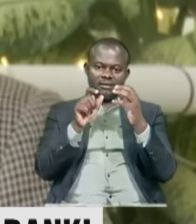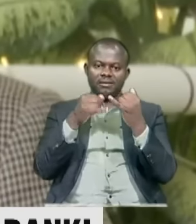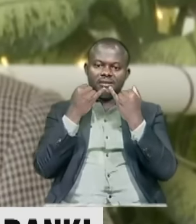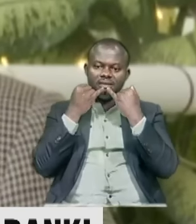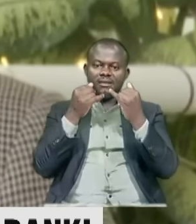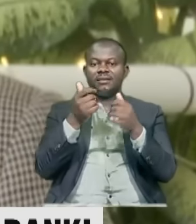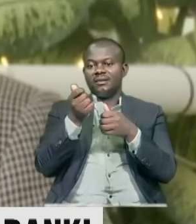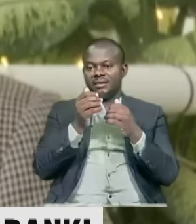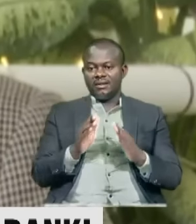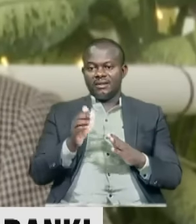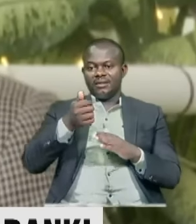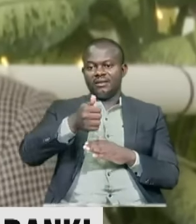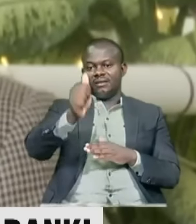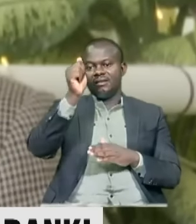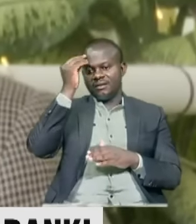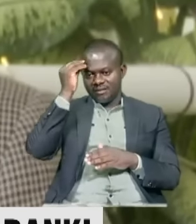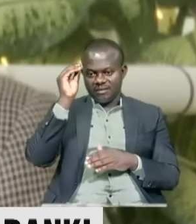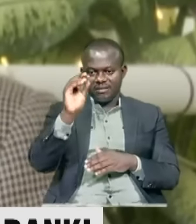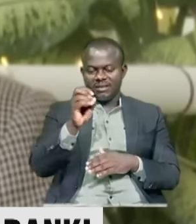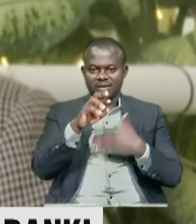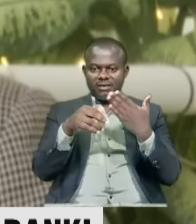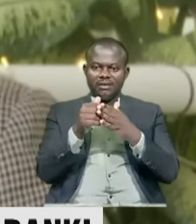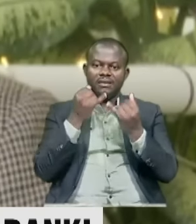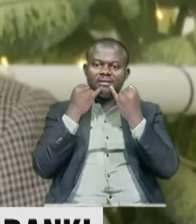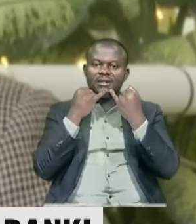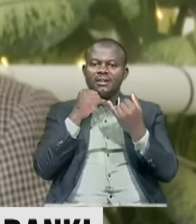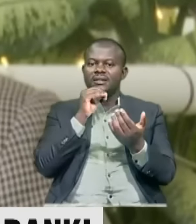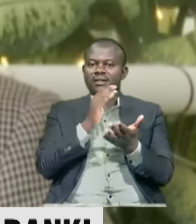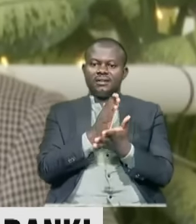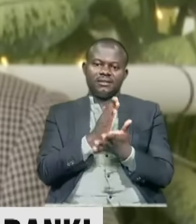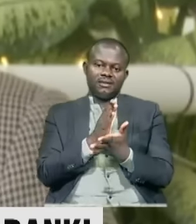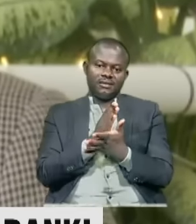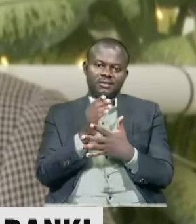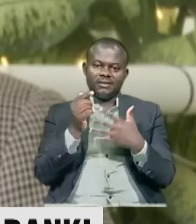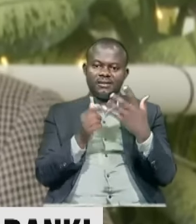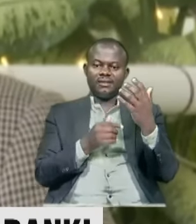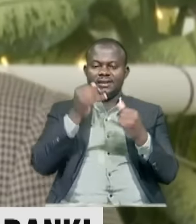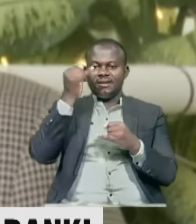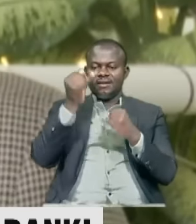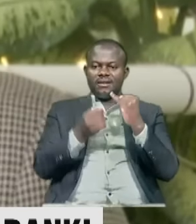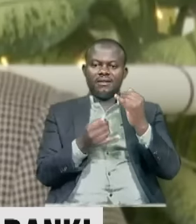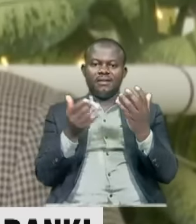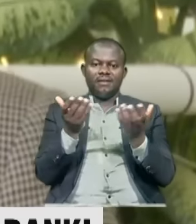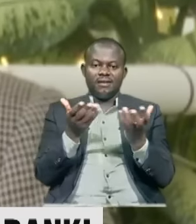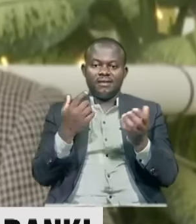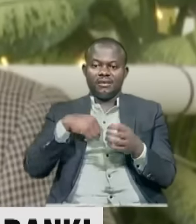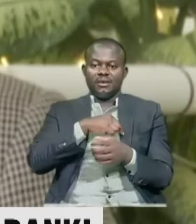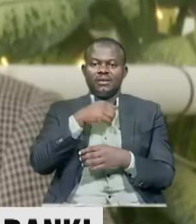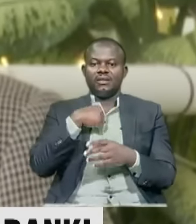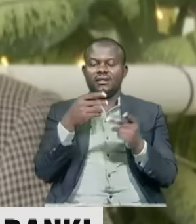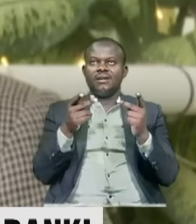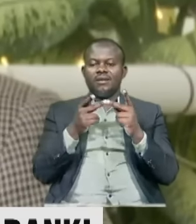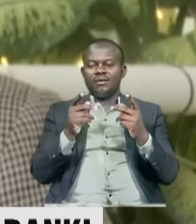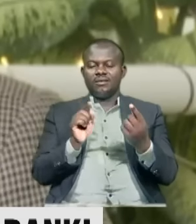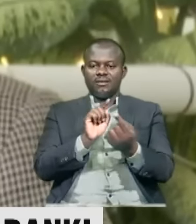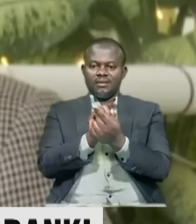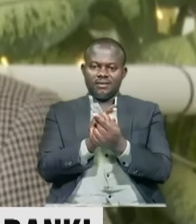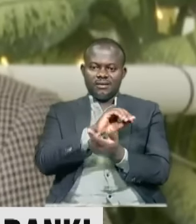abakiriya babo ko iyo message cyangwa se iyo makuru atarimo barimo kuyatanga icyanyuma nuko dufite aho duhurira n'ibigo